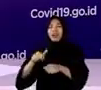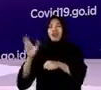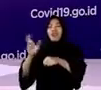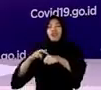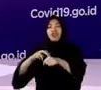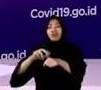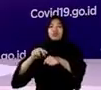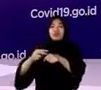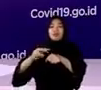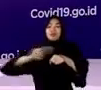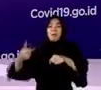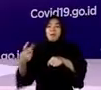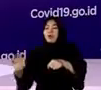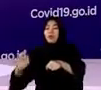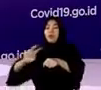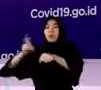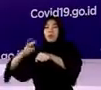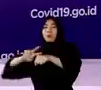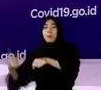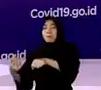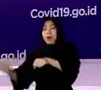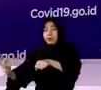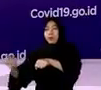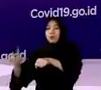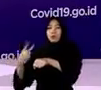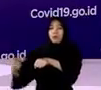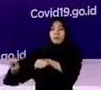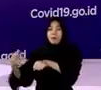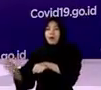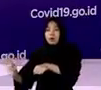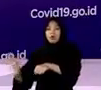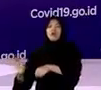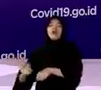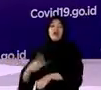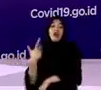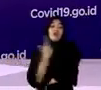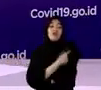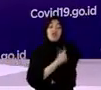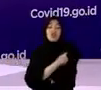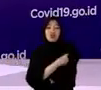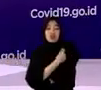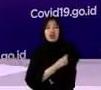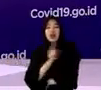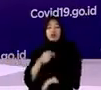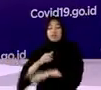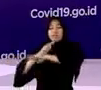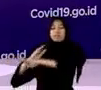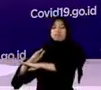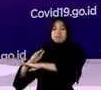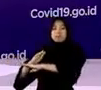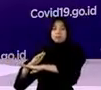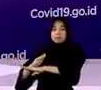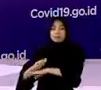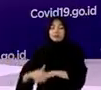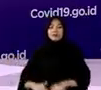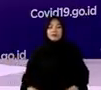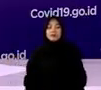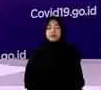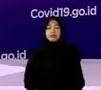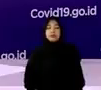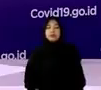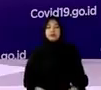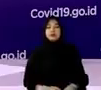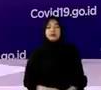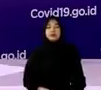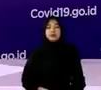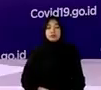yang sangat mungkin mengurangi efikasi vaksin yang sudah tersedia dan bahkan sudah disuntikan kepada beberapa kelompok